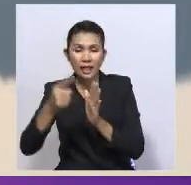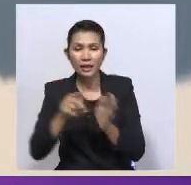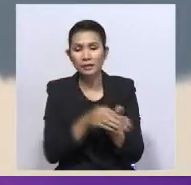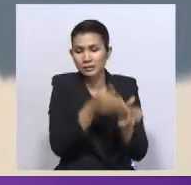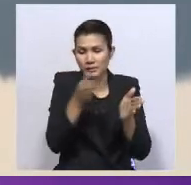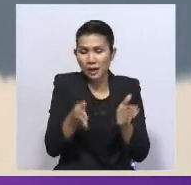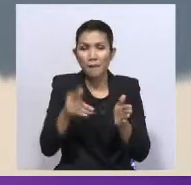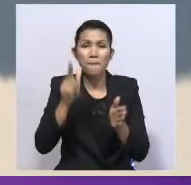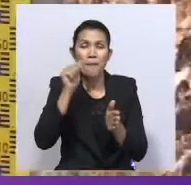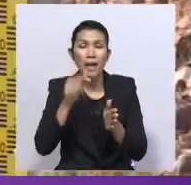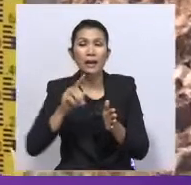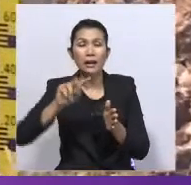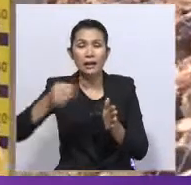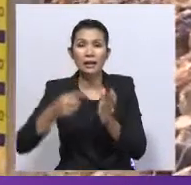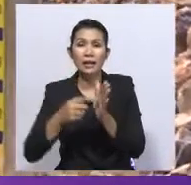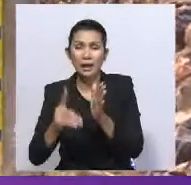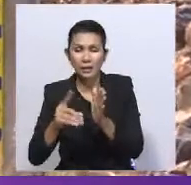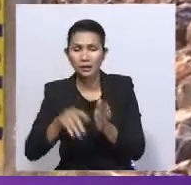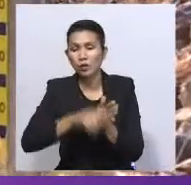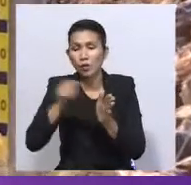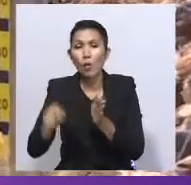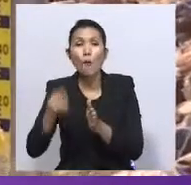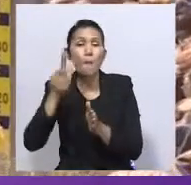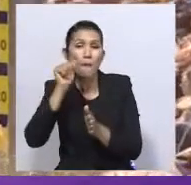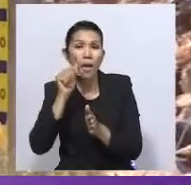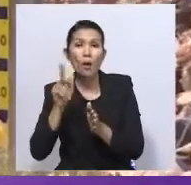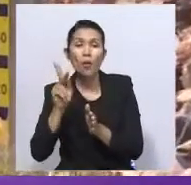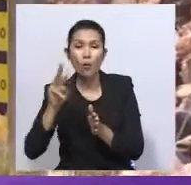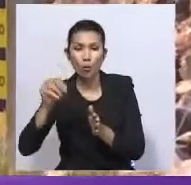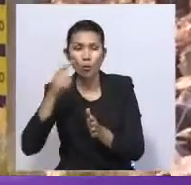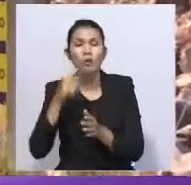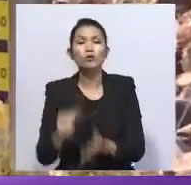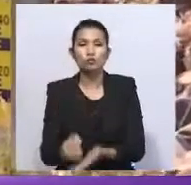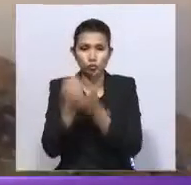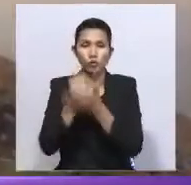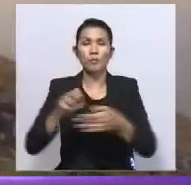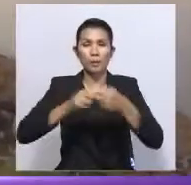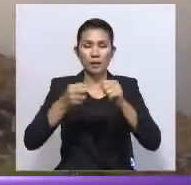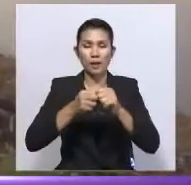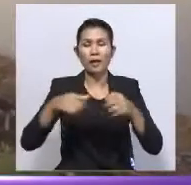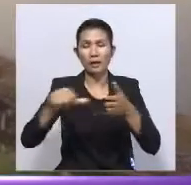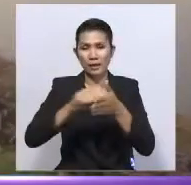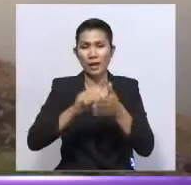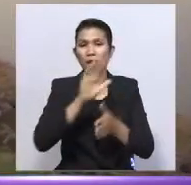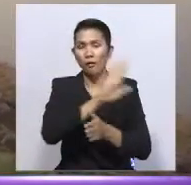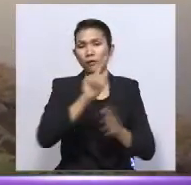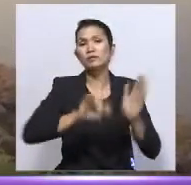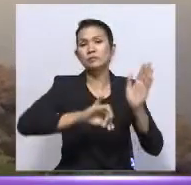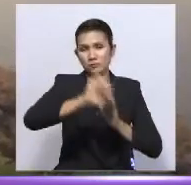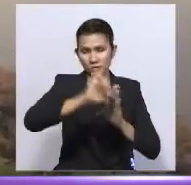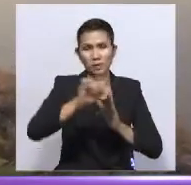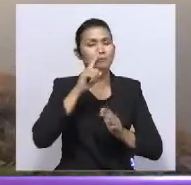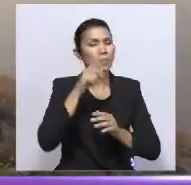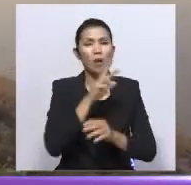และเขื่อนแม่กวงซึ่งจะเป็นการแก้ปัญหาน้ำในพื้นที่จังหวัดเชียงใหม่และลำพูนอย่างเป็นระบบ